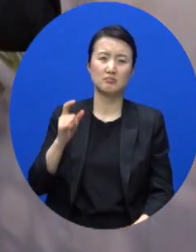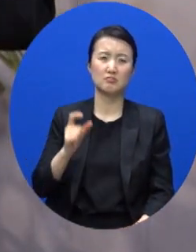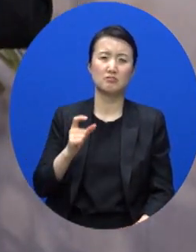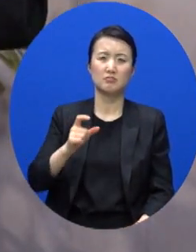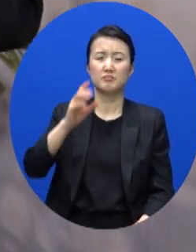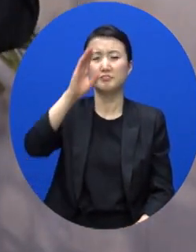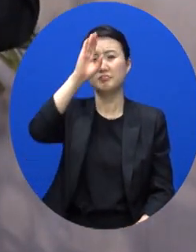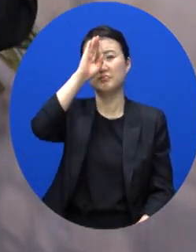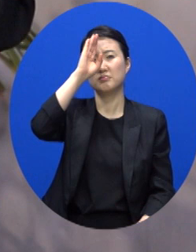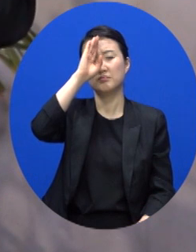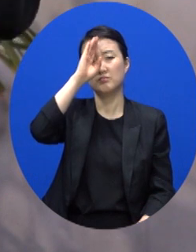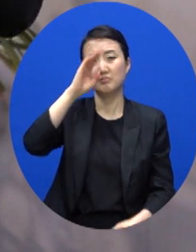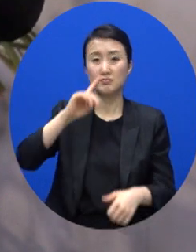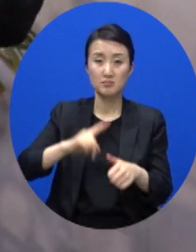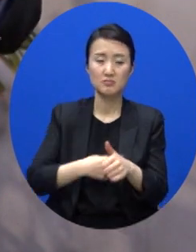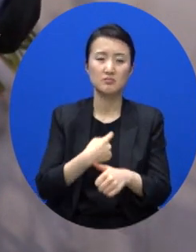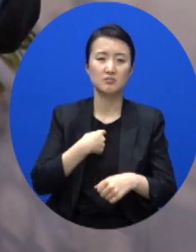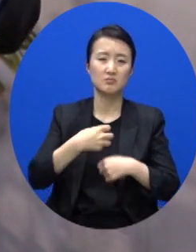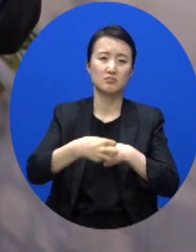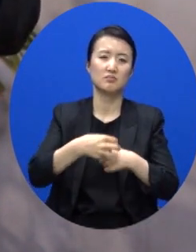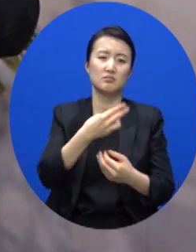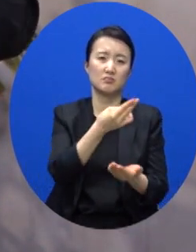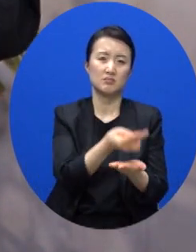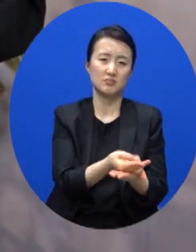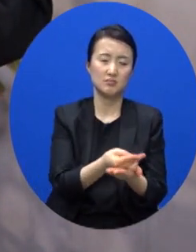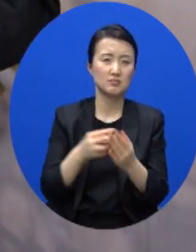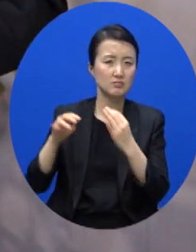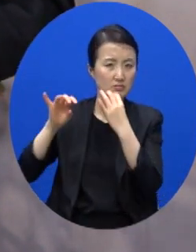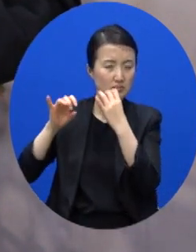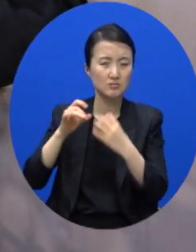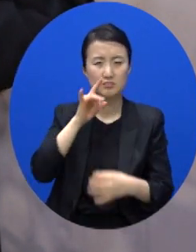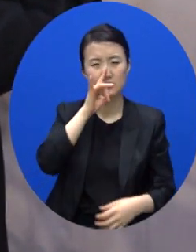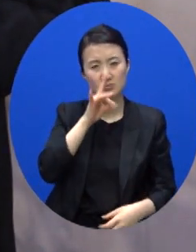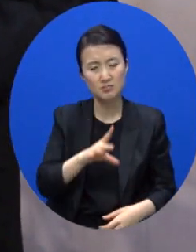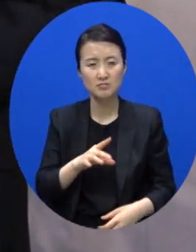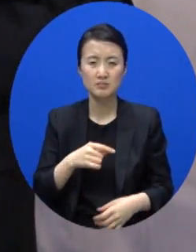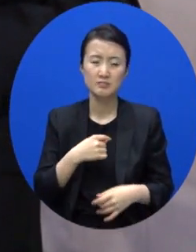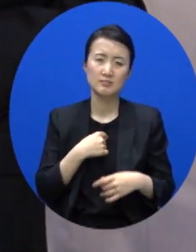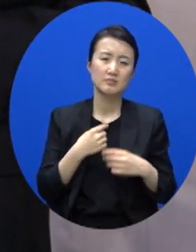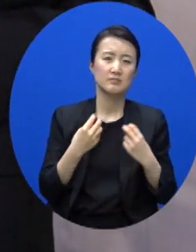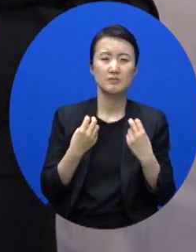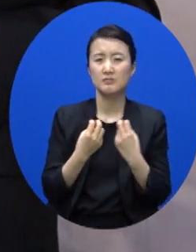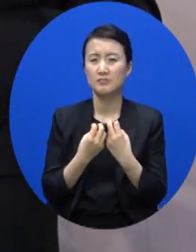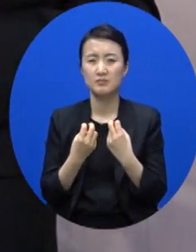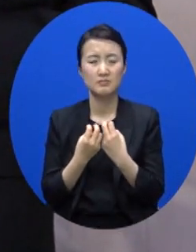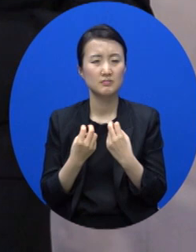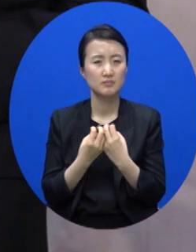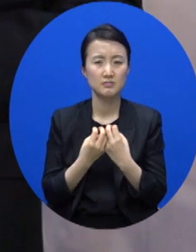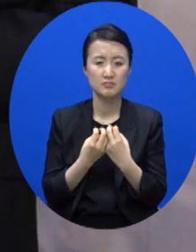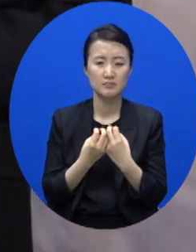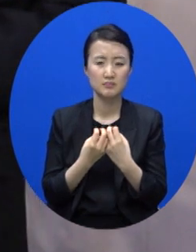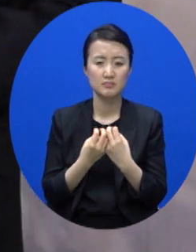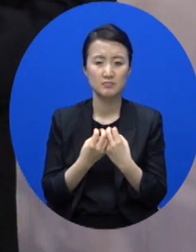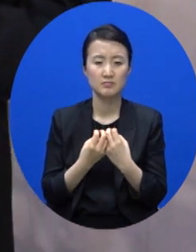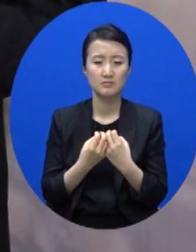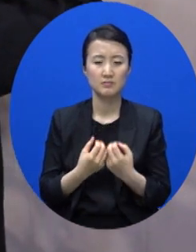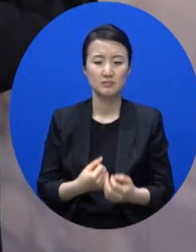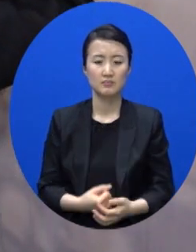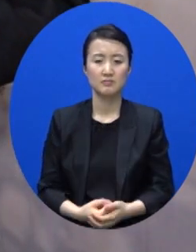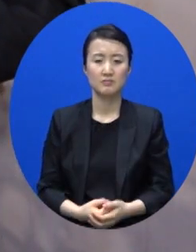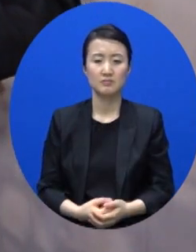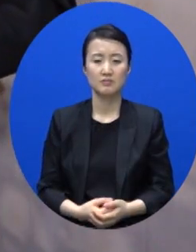간경화가 와가지고 이제 연주를 못하게 되니까 저는 참 암담했죠. 아직까지